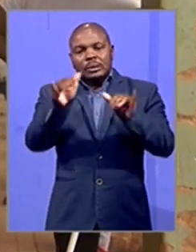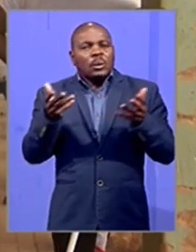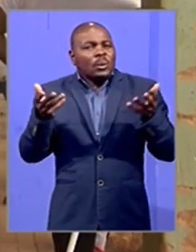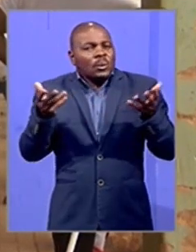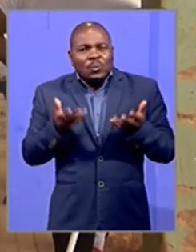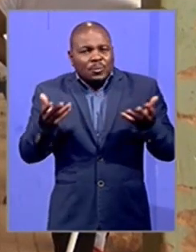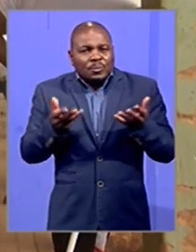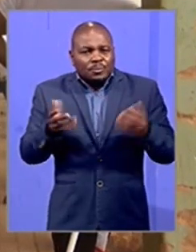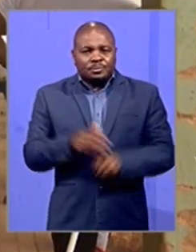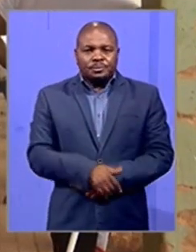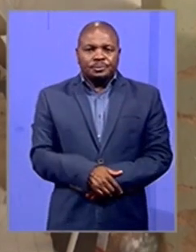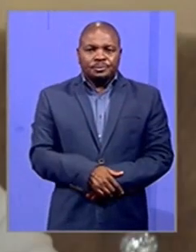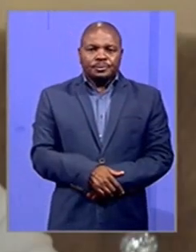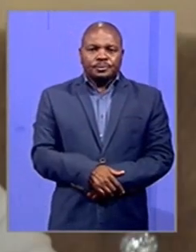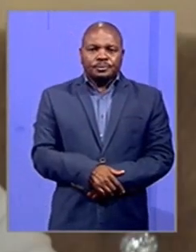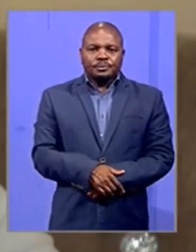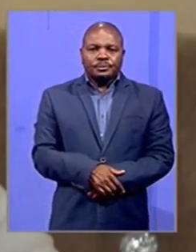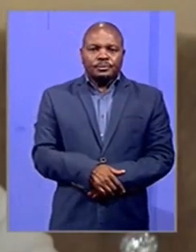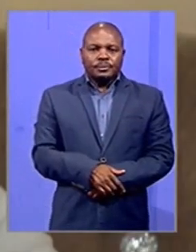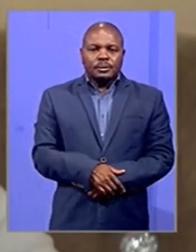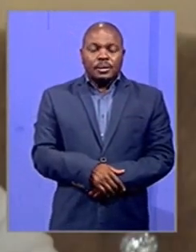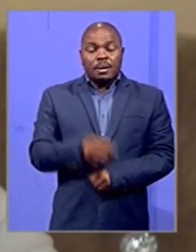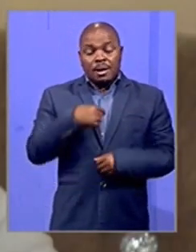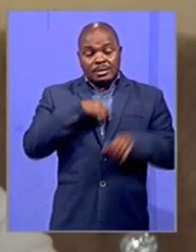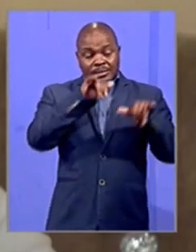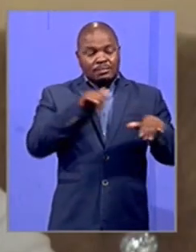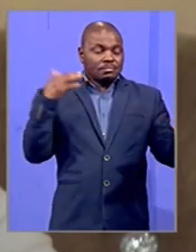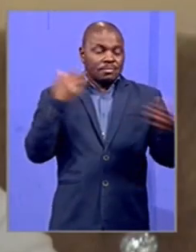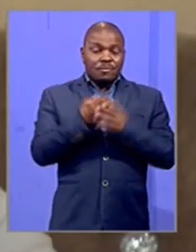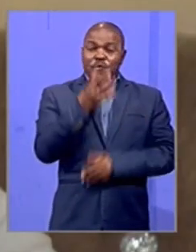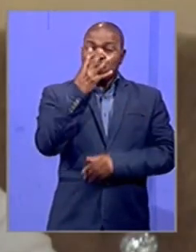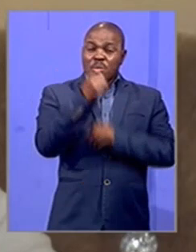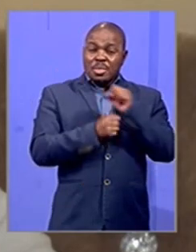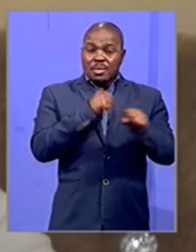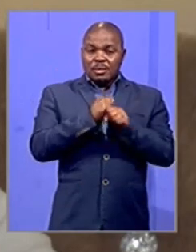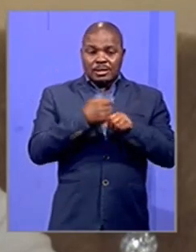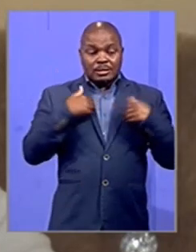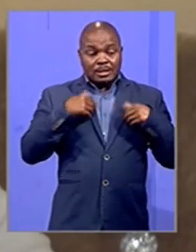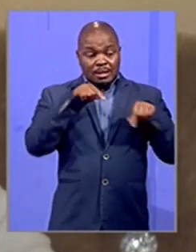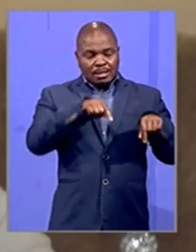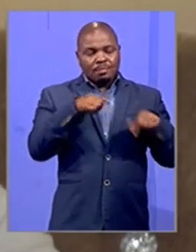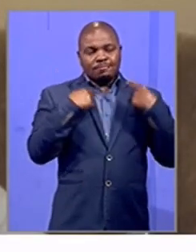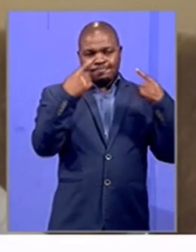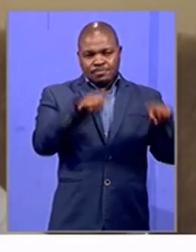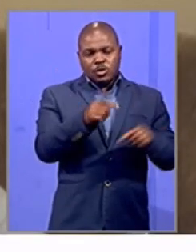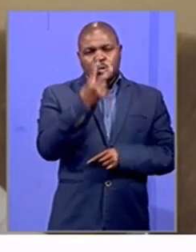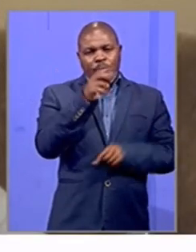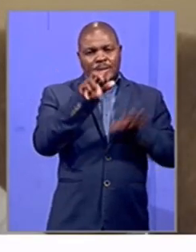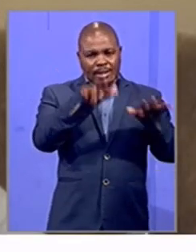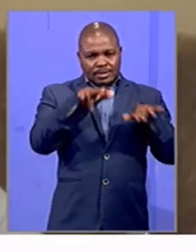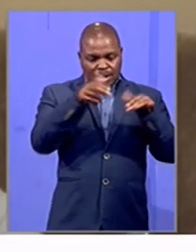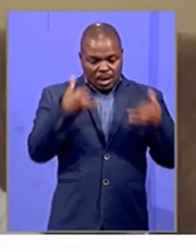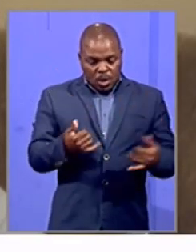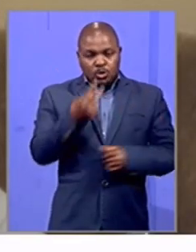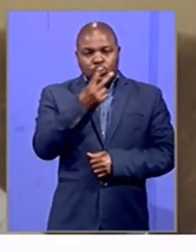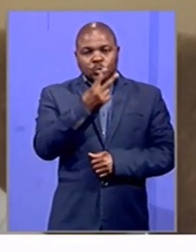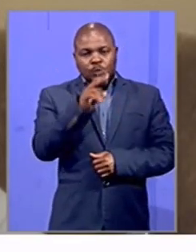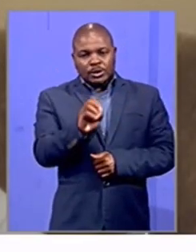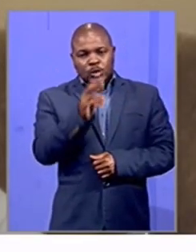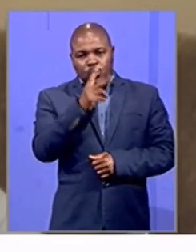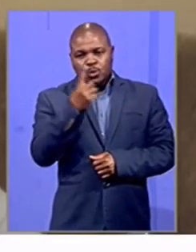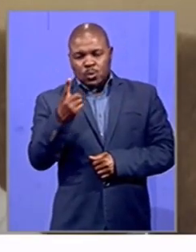fa ba le bakae. Re na le 4 years re dula fa sentse re dula fa ka 2018 gona yana ke 2021 it's almost 4